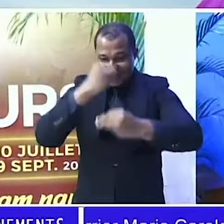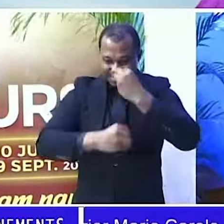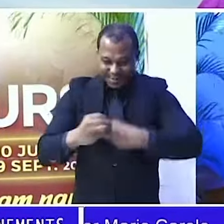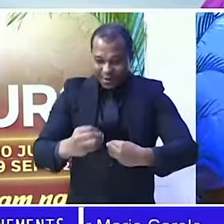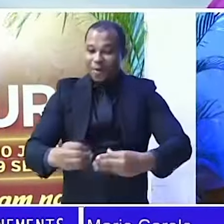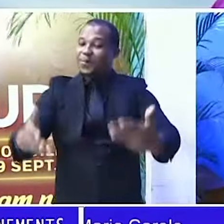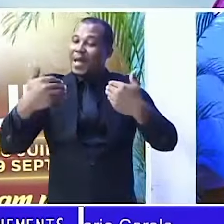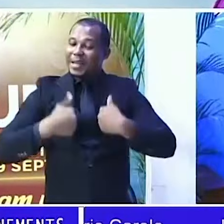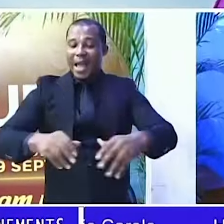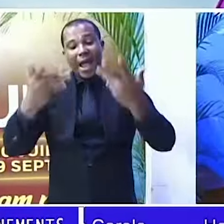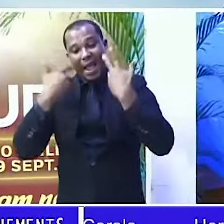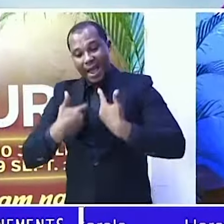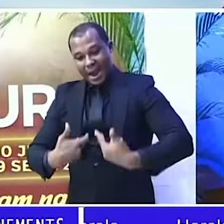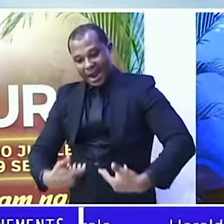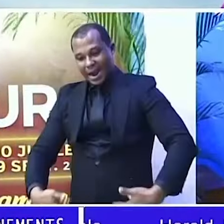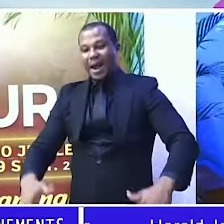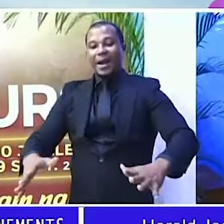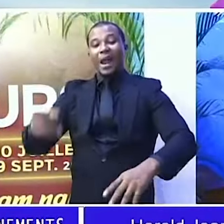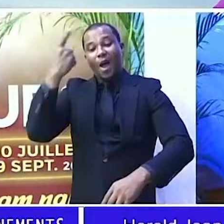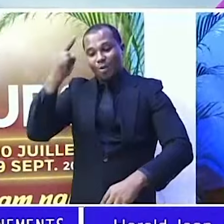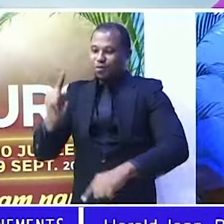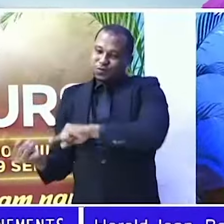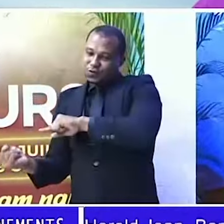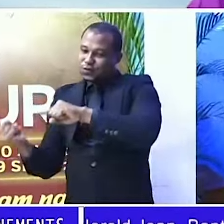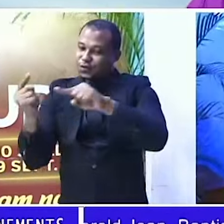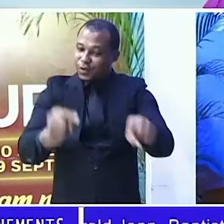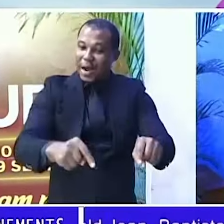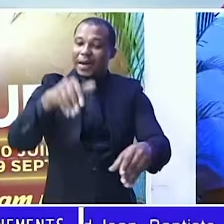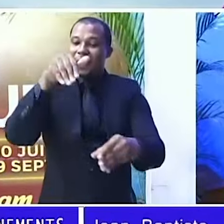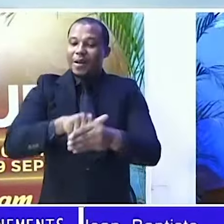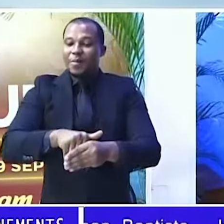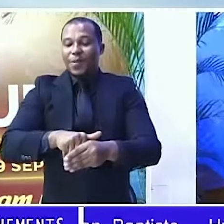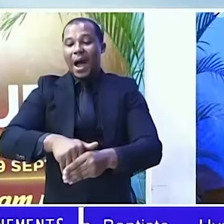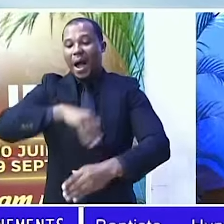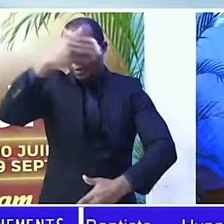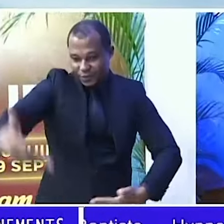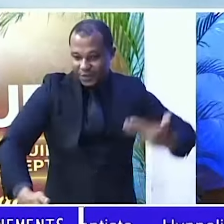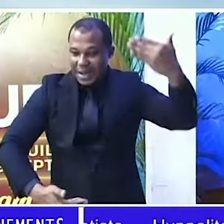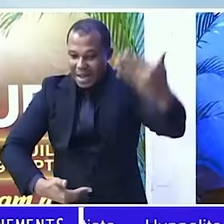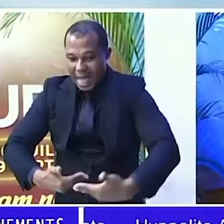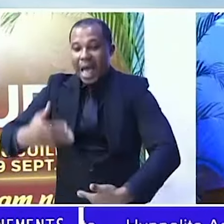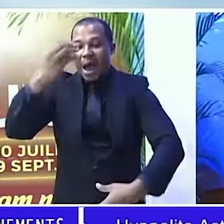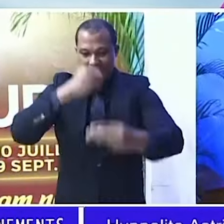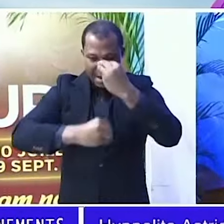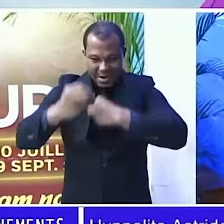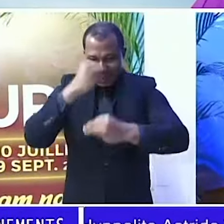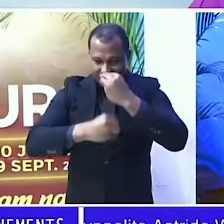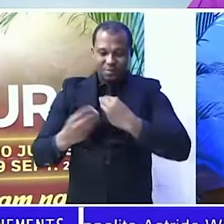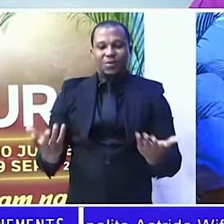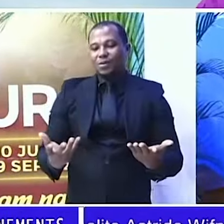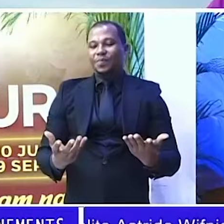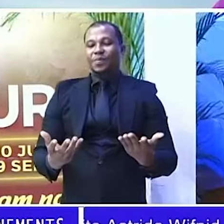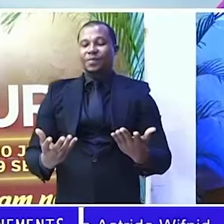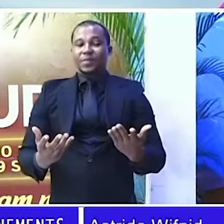si décolleté net qu'on noue racine à garder dans l'église là racine presque étouffée les regarder gens mon yo à